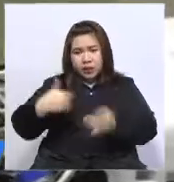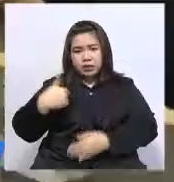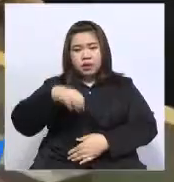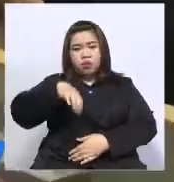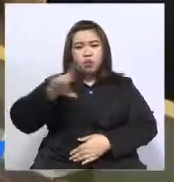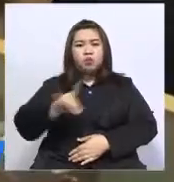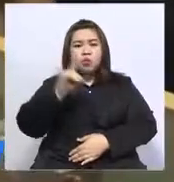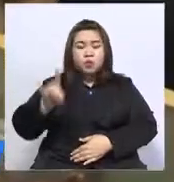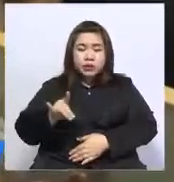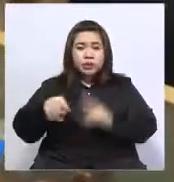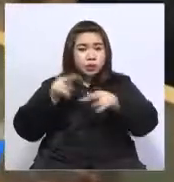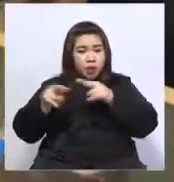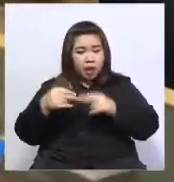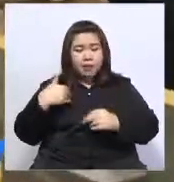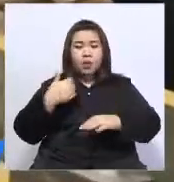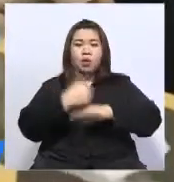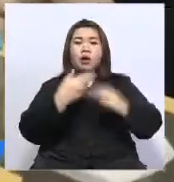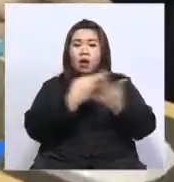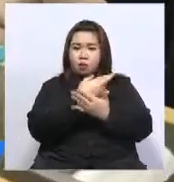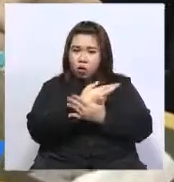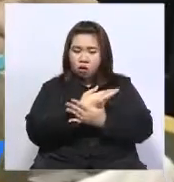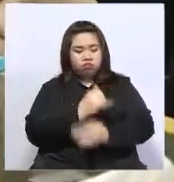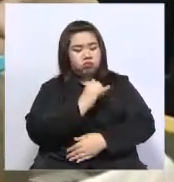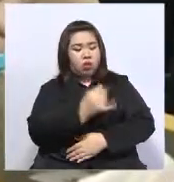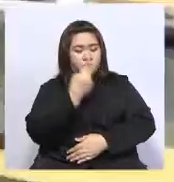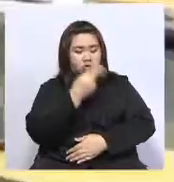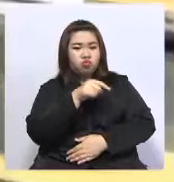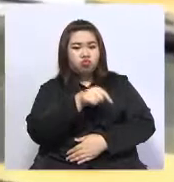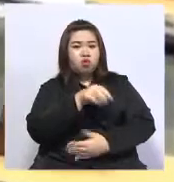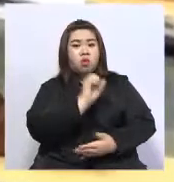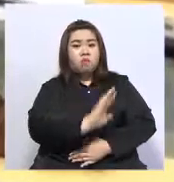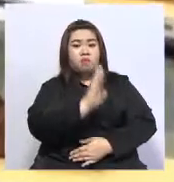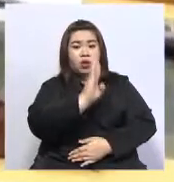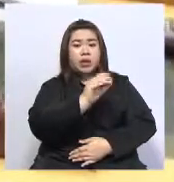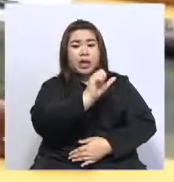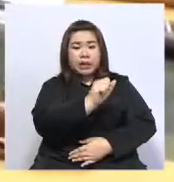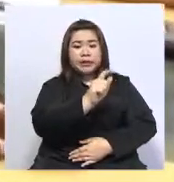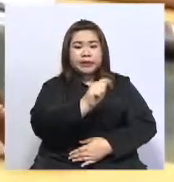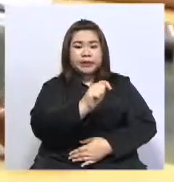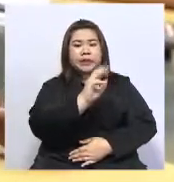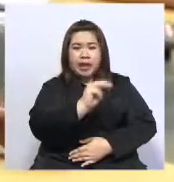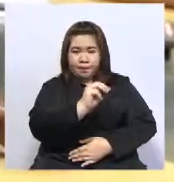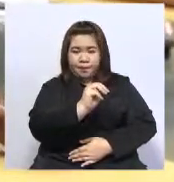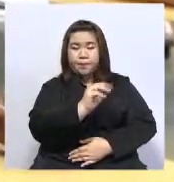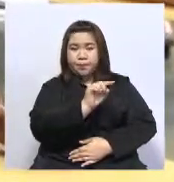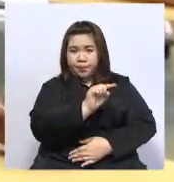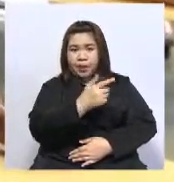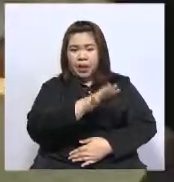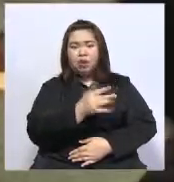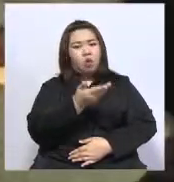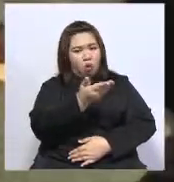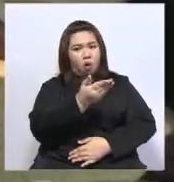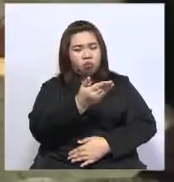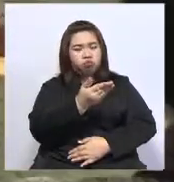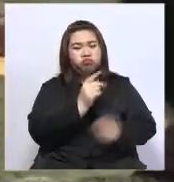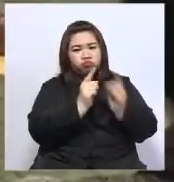รวมถึงผู้ว่าราชการจังหวัดราชบุรีนะครับก็เดินทางมาที่บริษัท SPM อาหารสัตว์จำกัดแล้วก็ขอพูดคุย